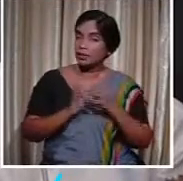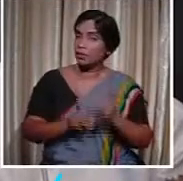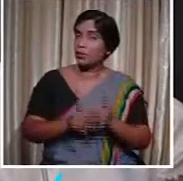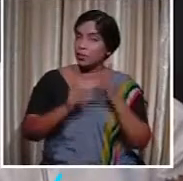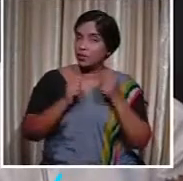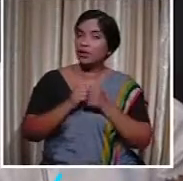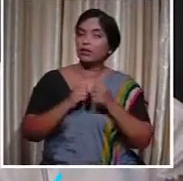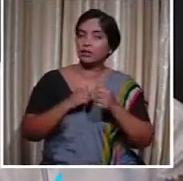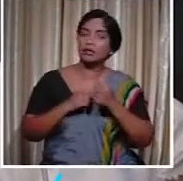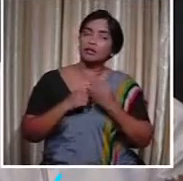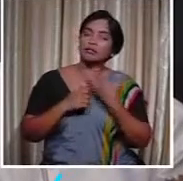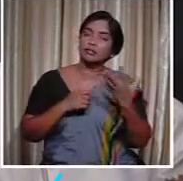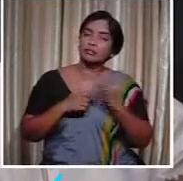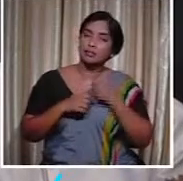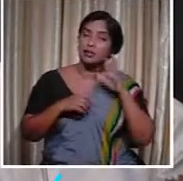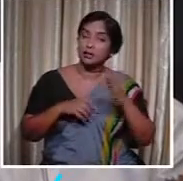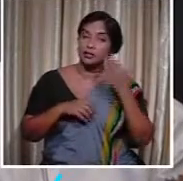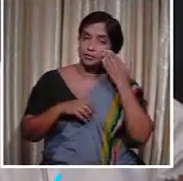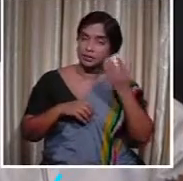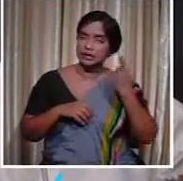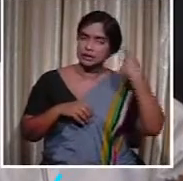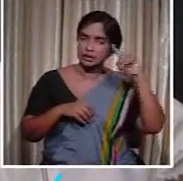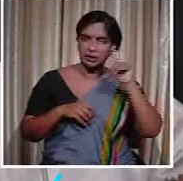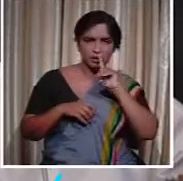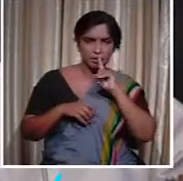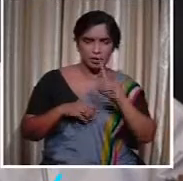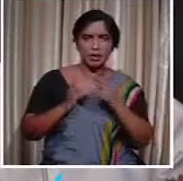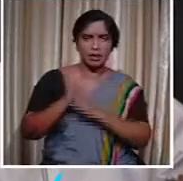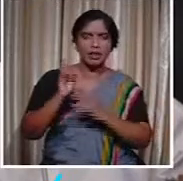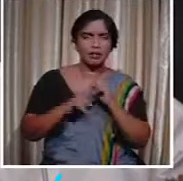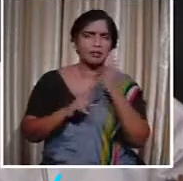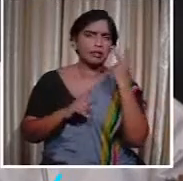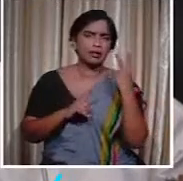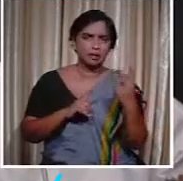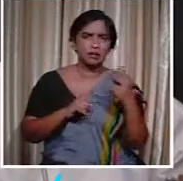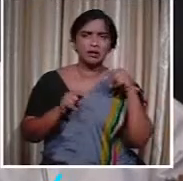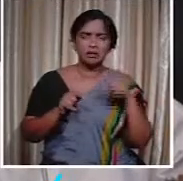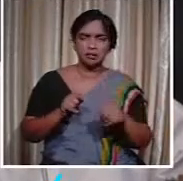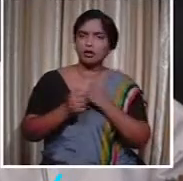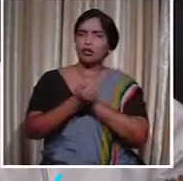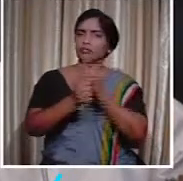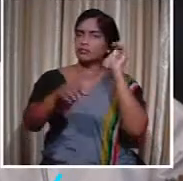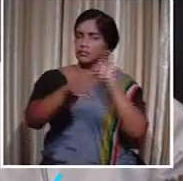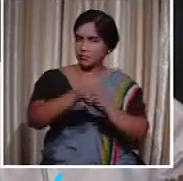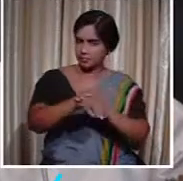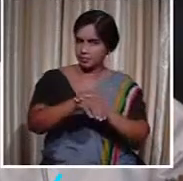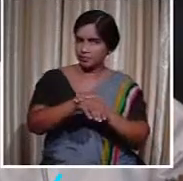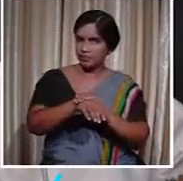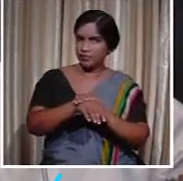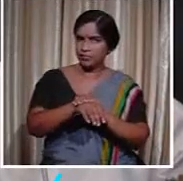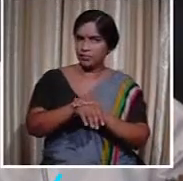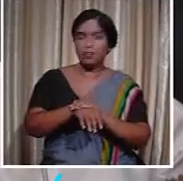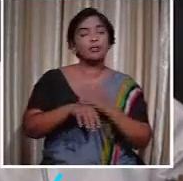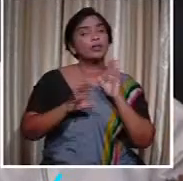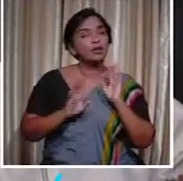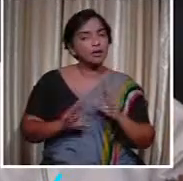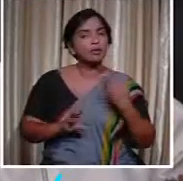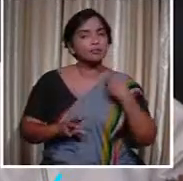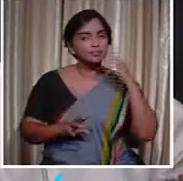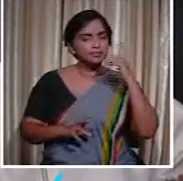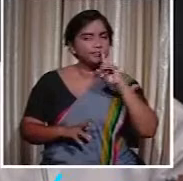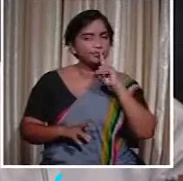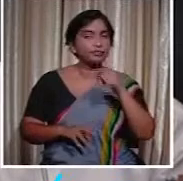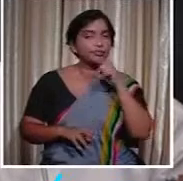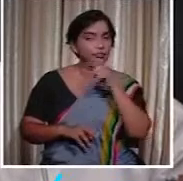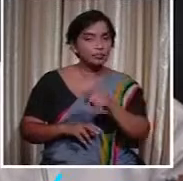තියෙනවනම් ඕන එකක් අරගන්න. දැක්කම මම ඊයේ කිව්වයන් පස්සේ මන්ත්‍රීරු දෙන්නෙක් දැනට අත්අඩංගුවට අරගෙන තියෙනවා. ගොඉතින් අපි විශේෂයෙන්ම අහන්නේ